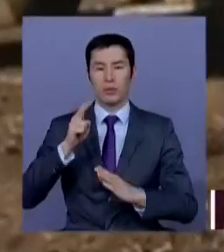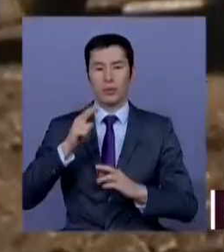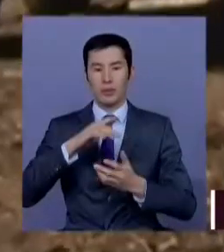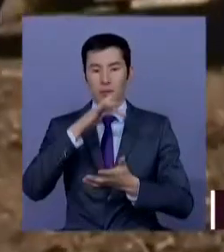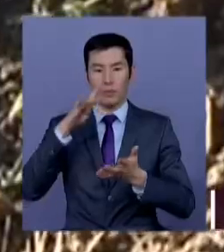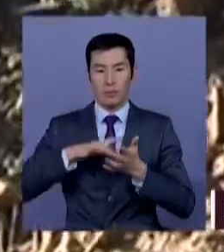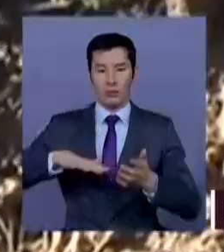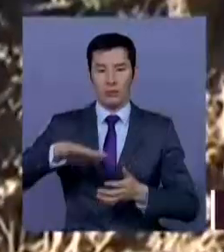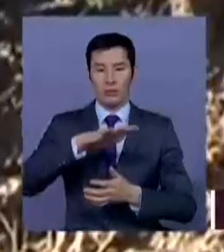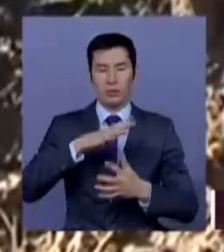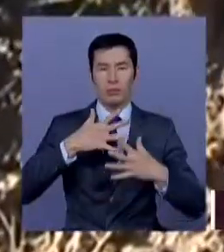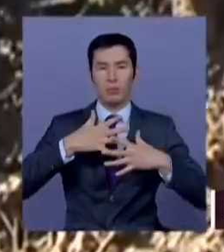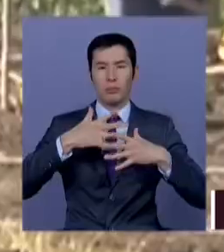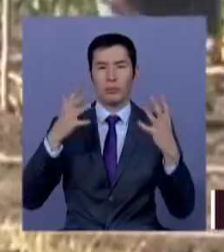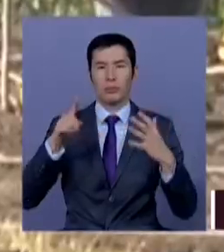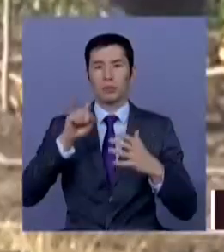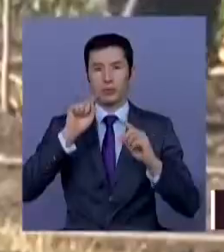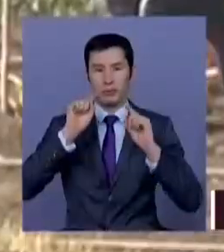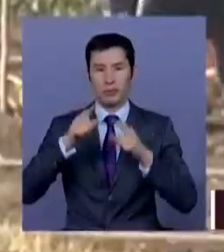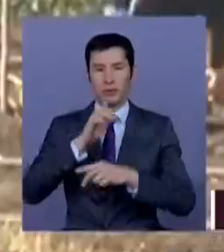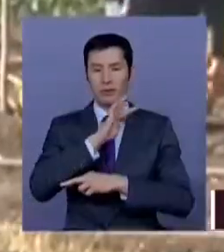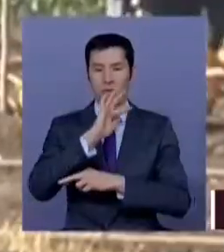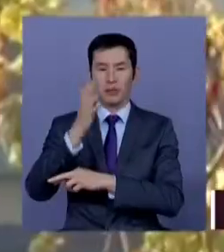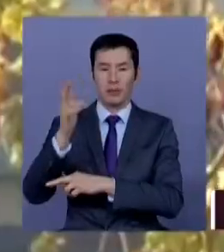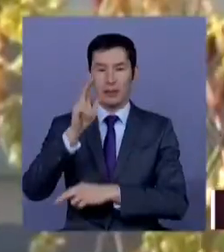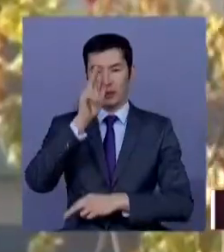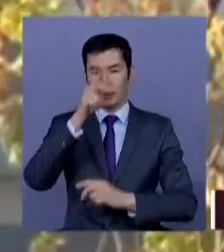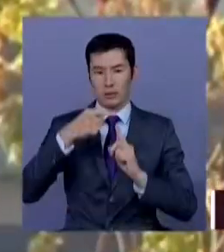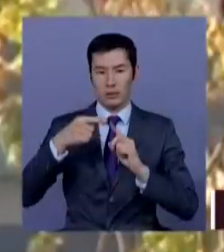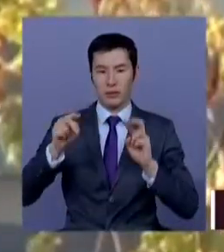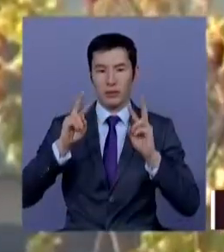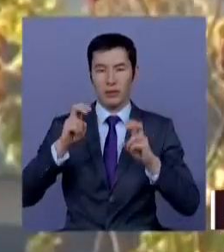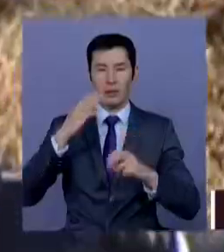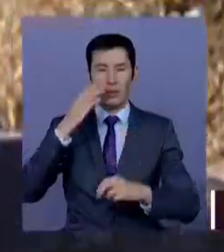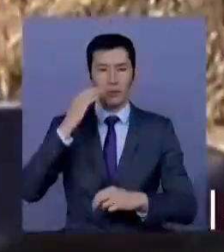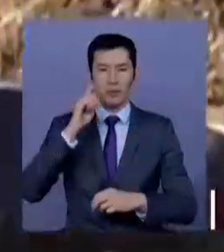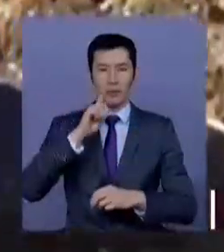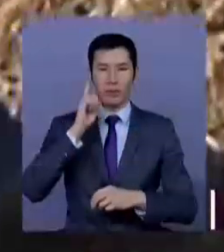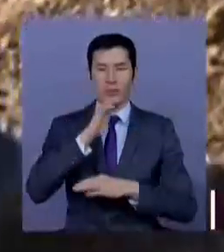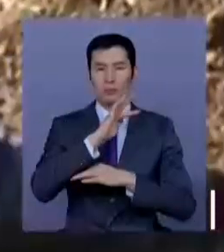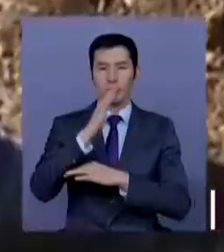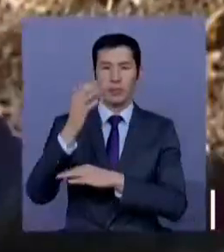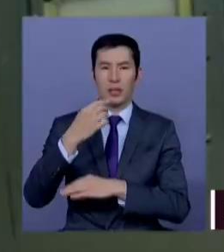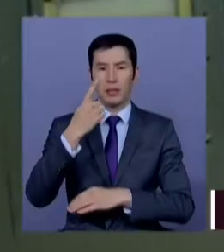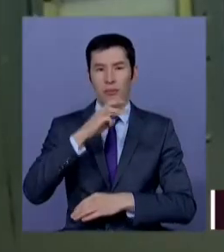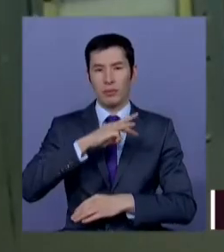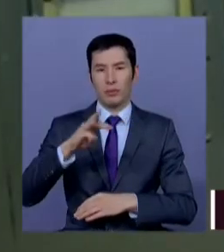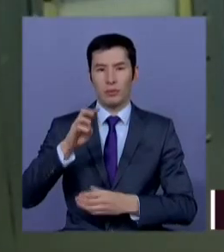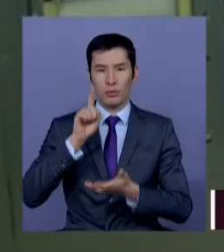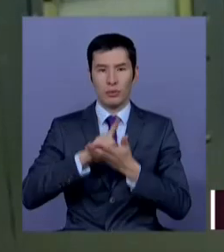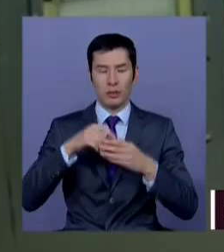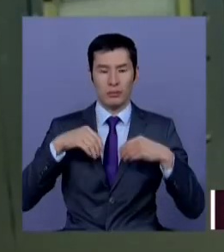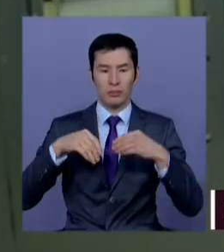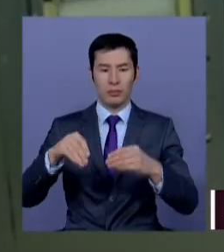саябақ пен аллеялар санын арттыру көзделген. Мәселен, алдағы 3 жылда жасыл Алматы бағдарламасының аясында ағаштың кем дегенде 1 миллион түбі отырғызылмақ.